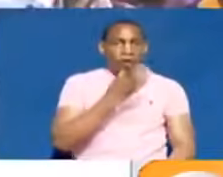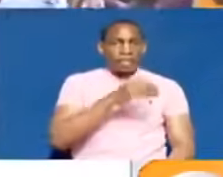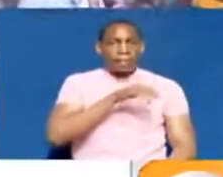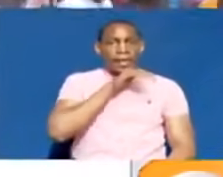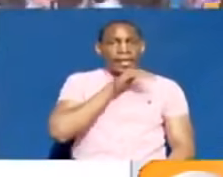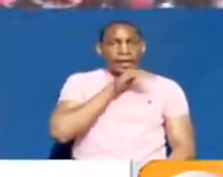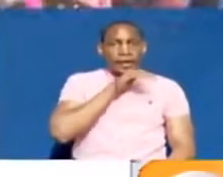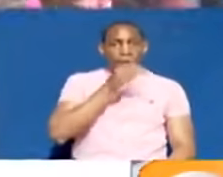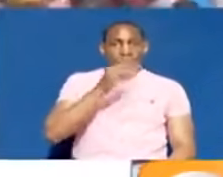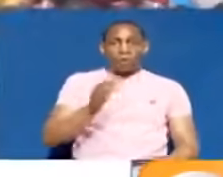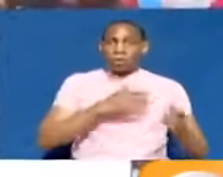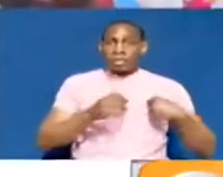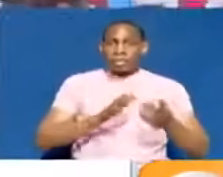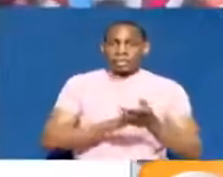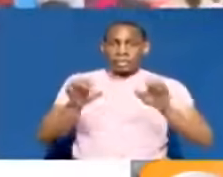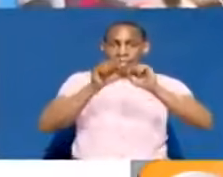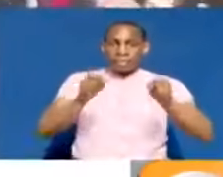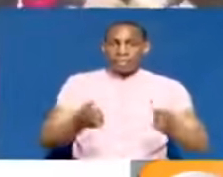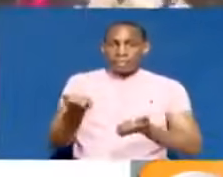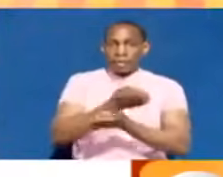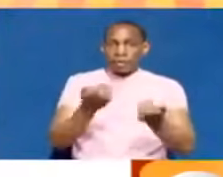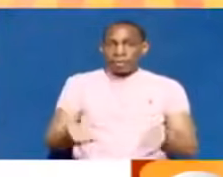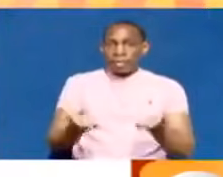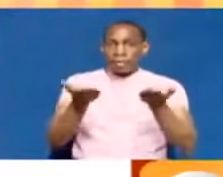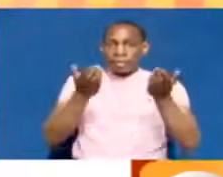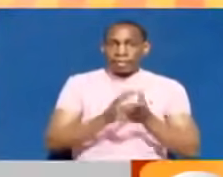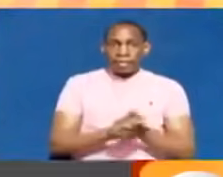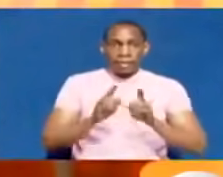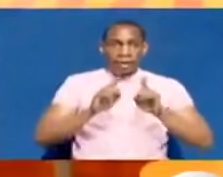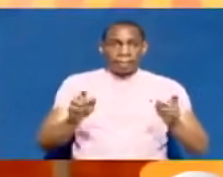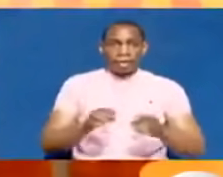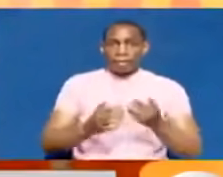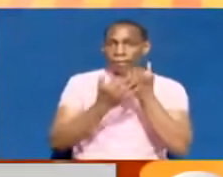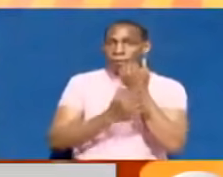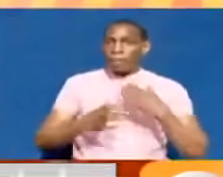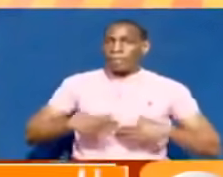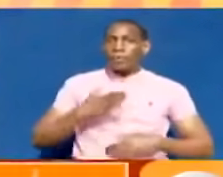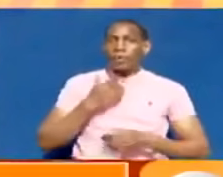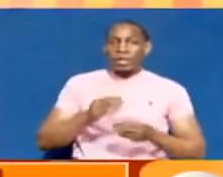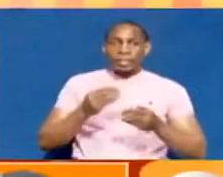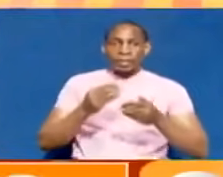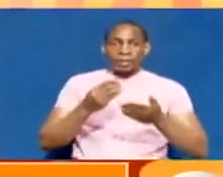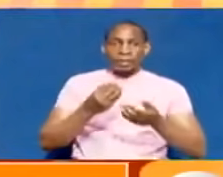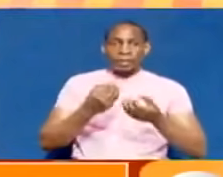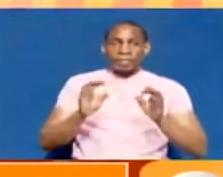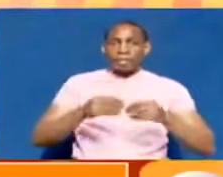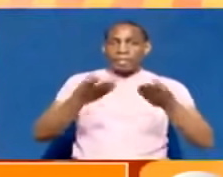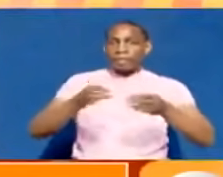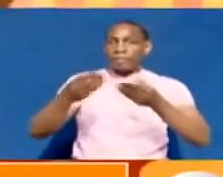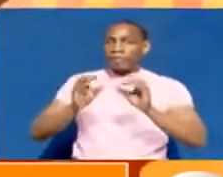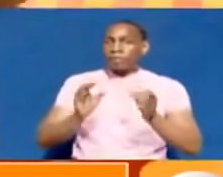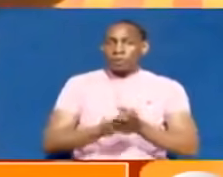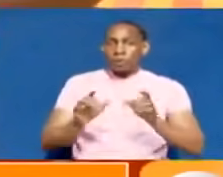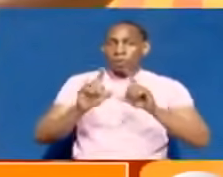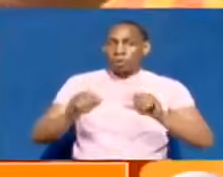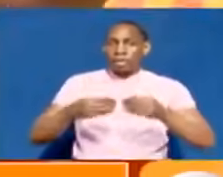ODM Raila Odinga kuhusu mfumo wake wa kufufua uchumi. Lakini hawa mahasla hawataki handout. Usiwaambie